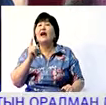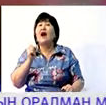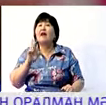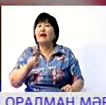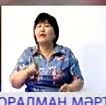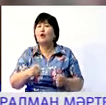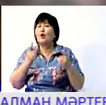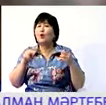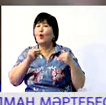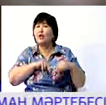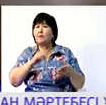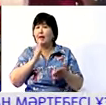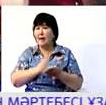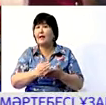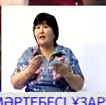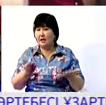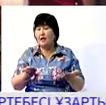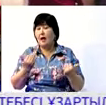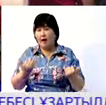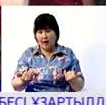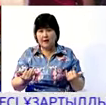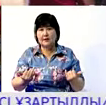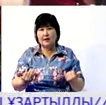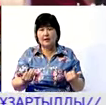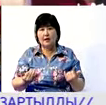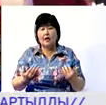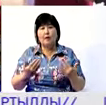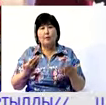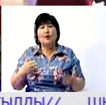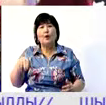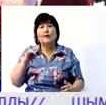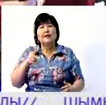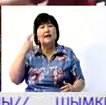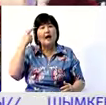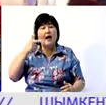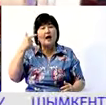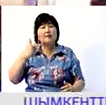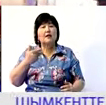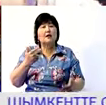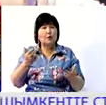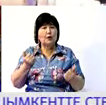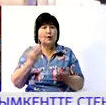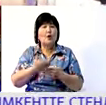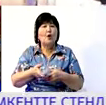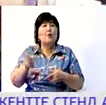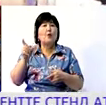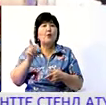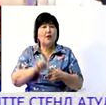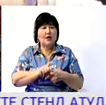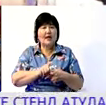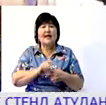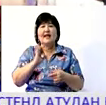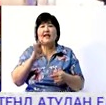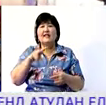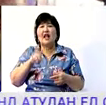бір үлкен еңбегі бар екен. Бұл енді мына қазіргі мына дін ғалымдарының мойындауы бойынша өте неге